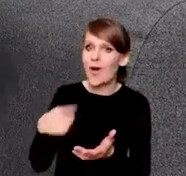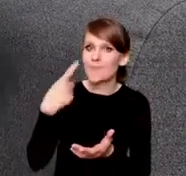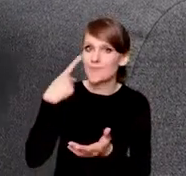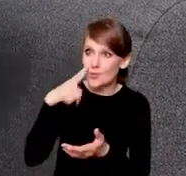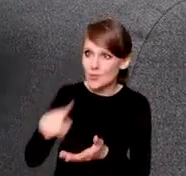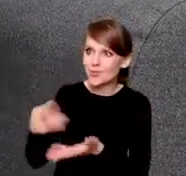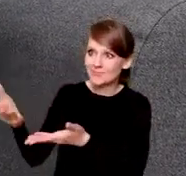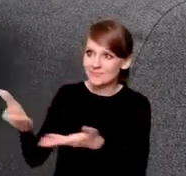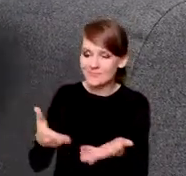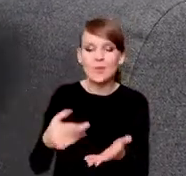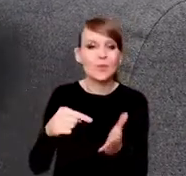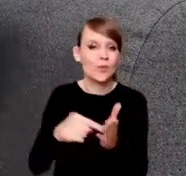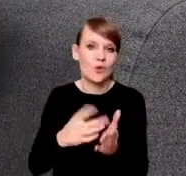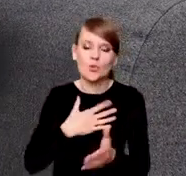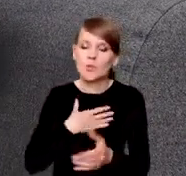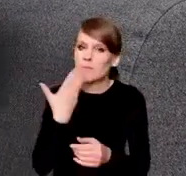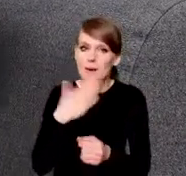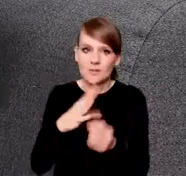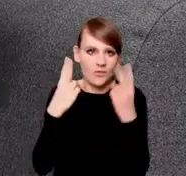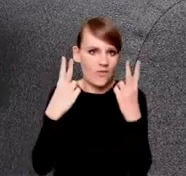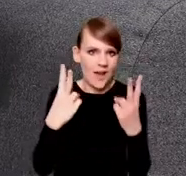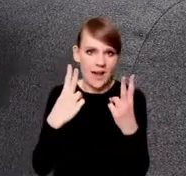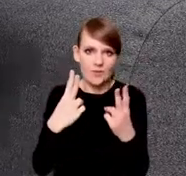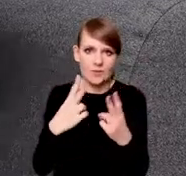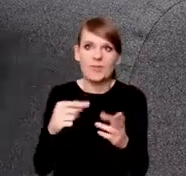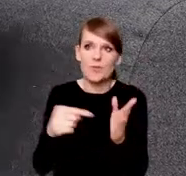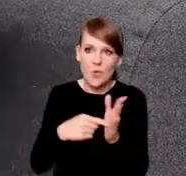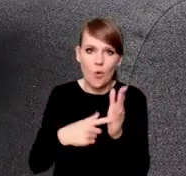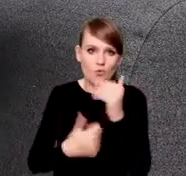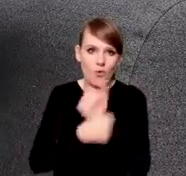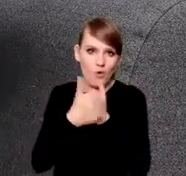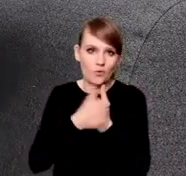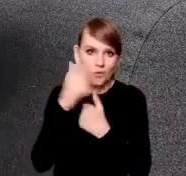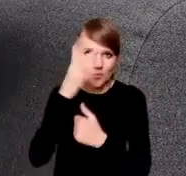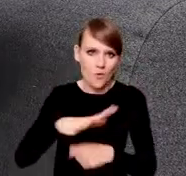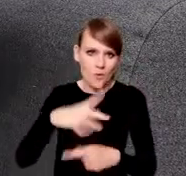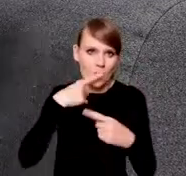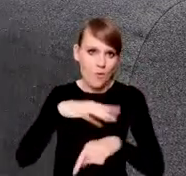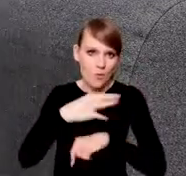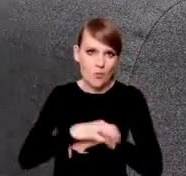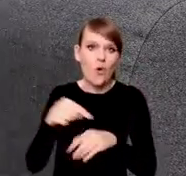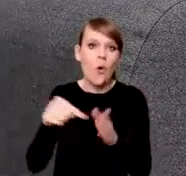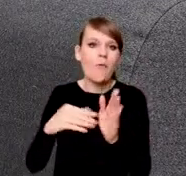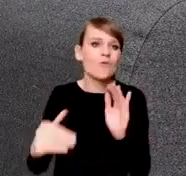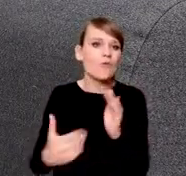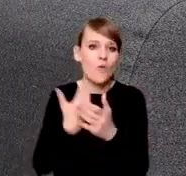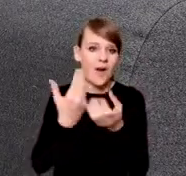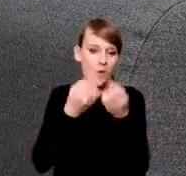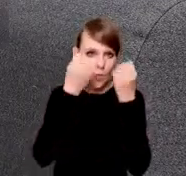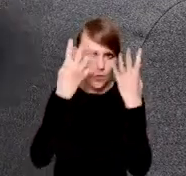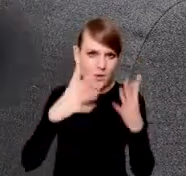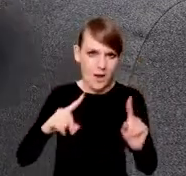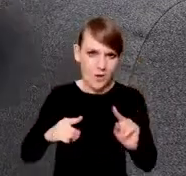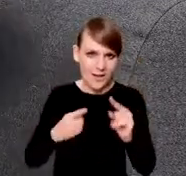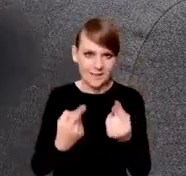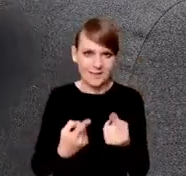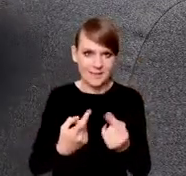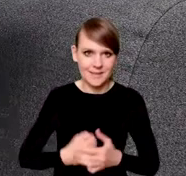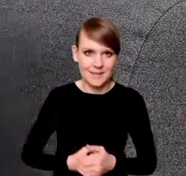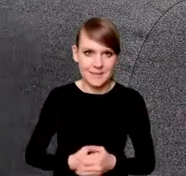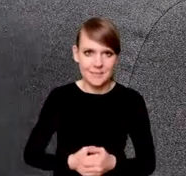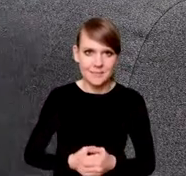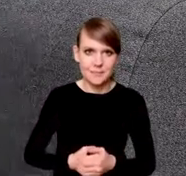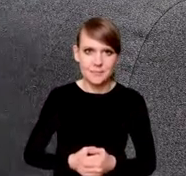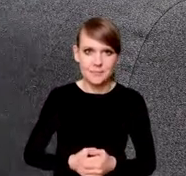odpowiedzialności uczelni w po prostu budowanie nowej kultury organizacyjnej. Co z tym jest związane,